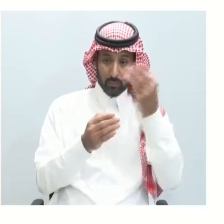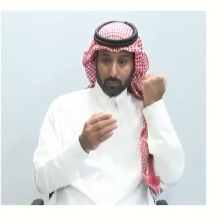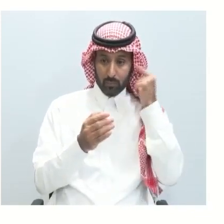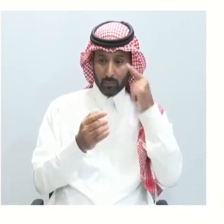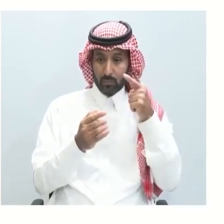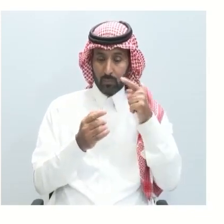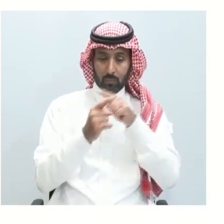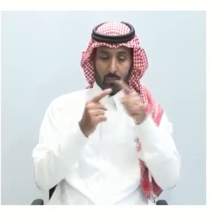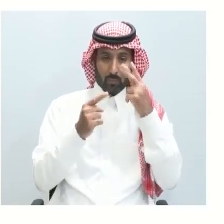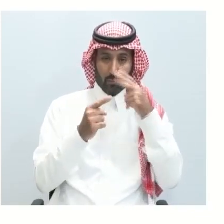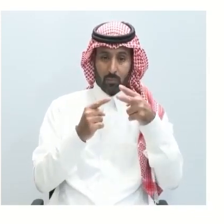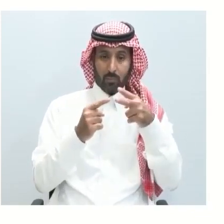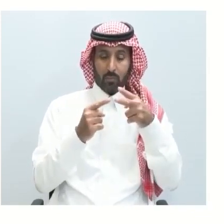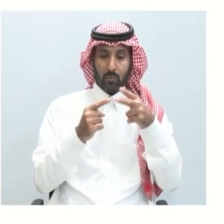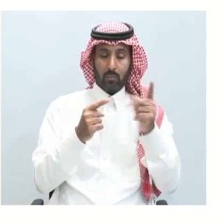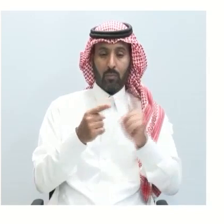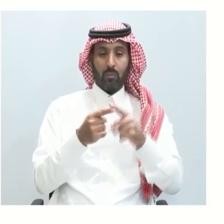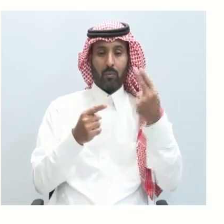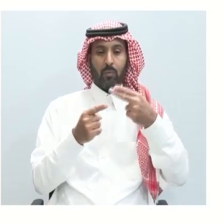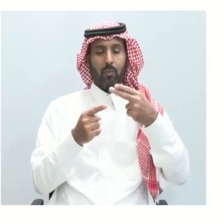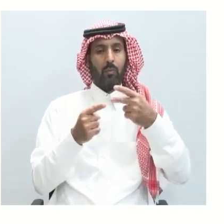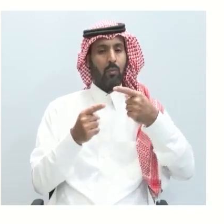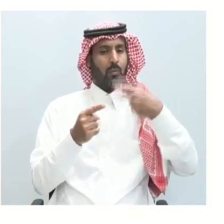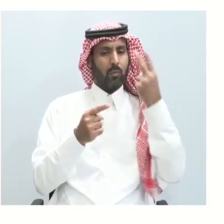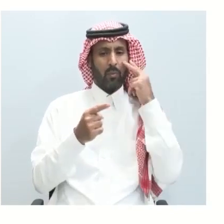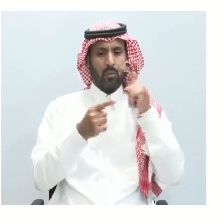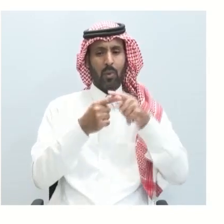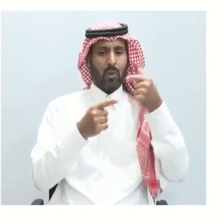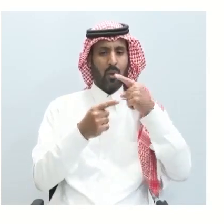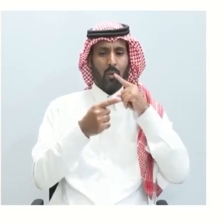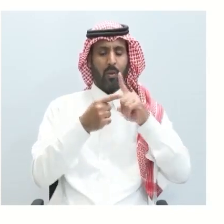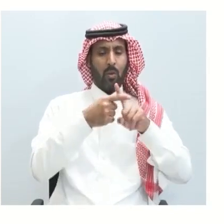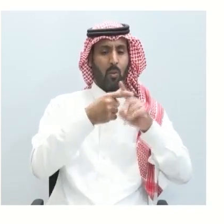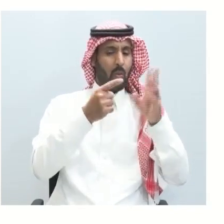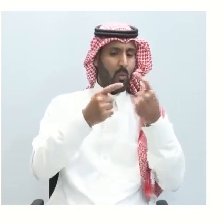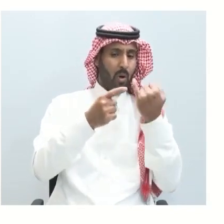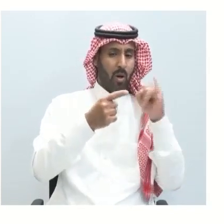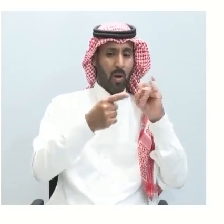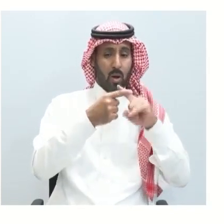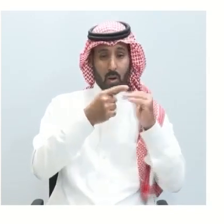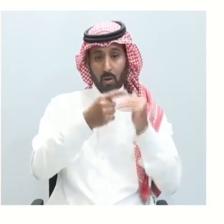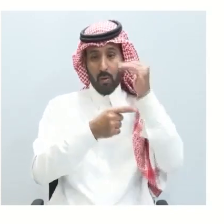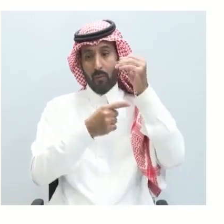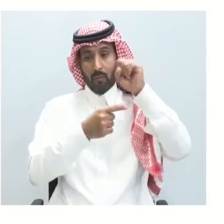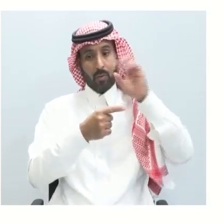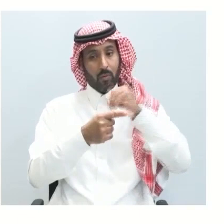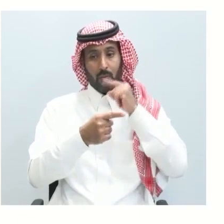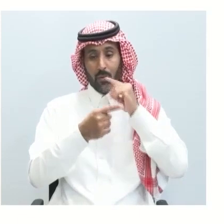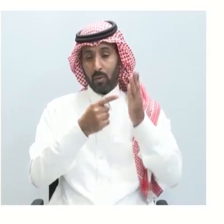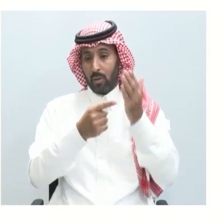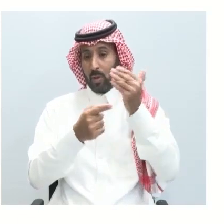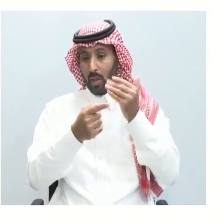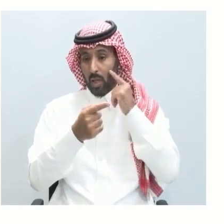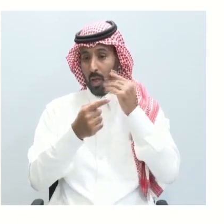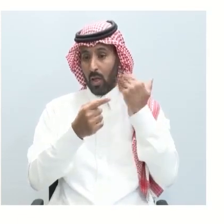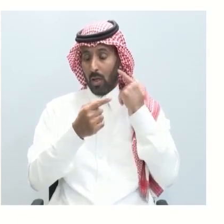معا ونركز على ان هذا ليس بالمعامل ولا يرفع كاسس المعامل تكون قبل